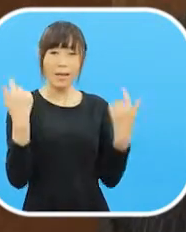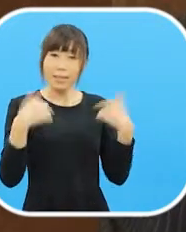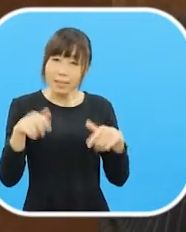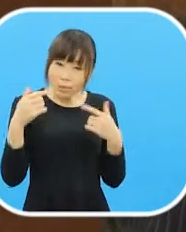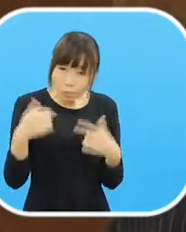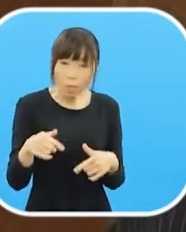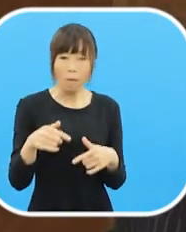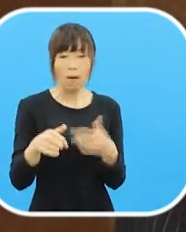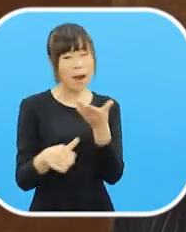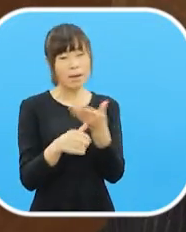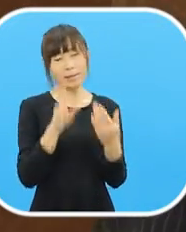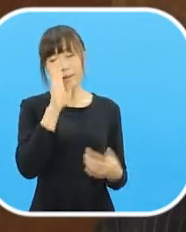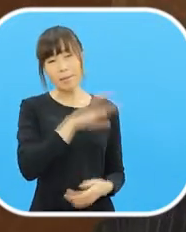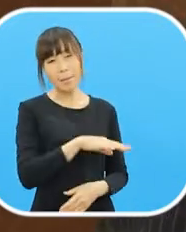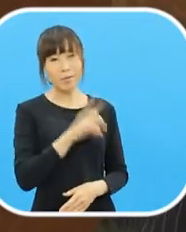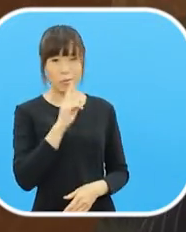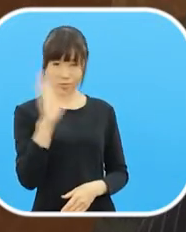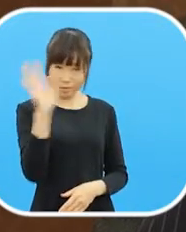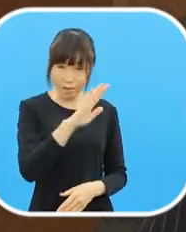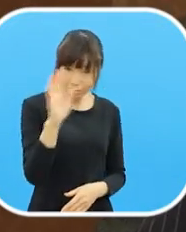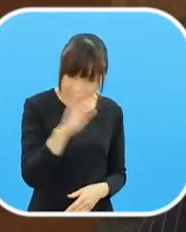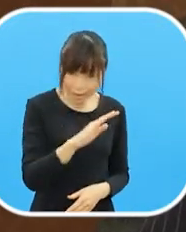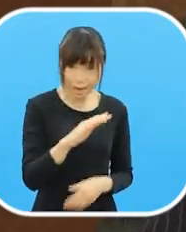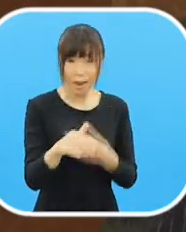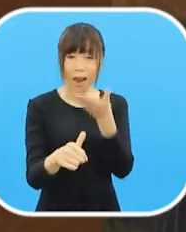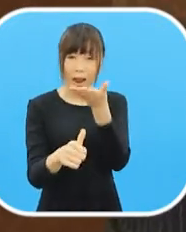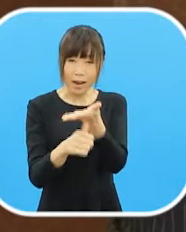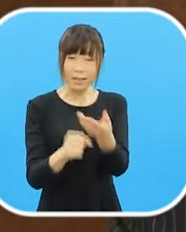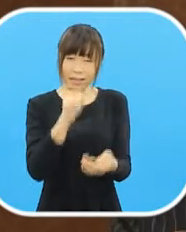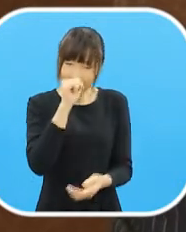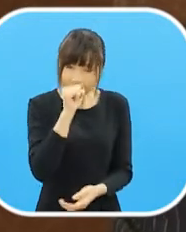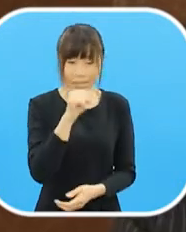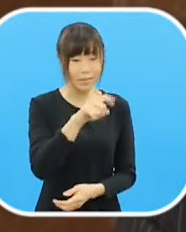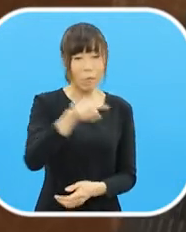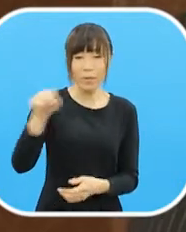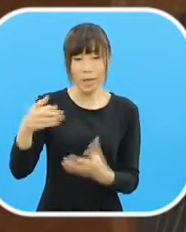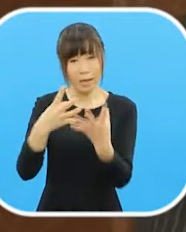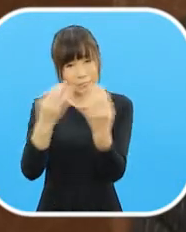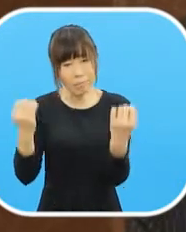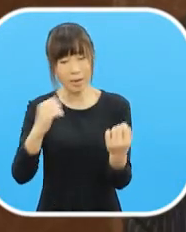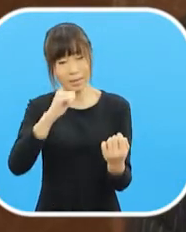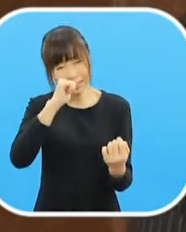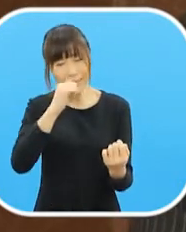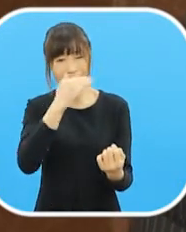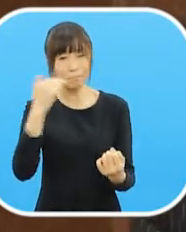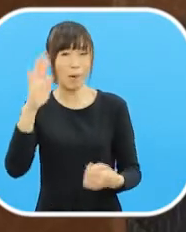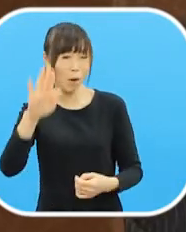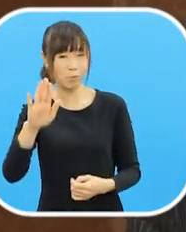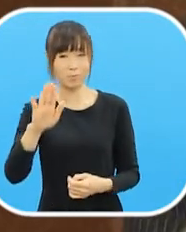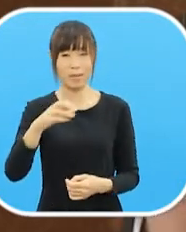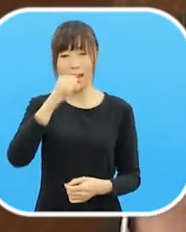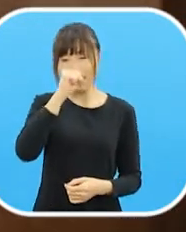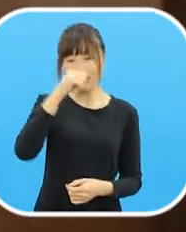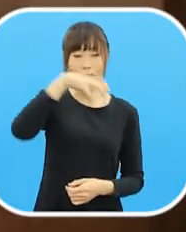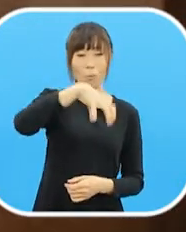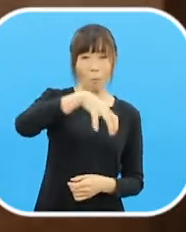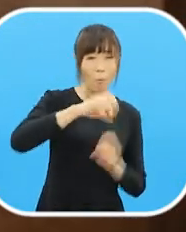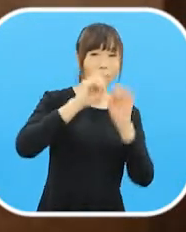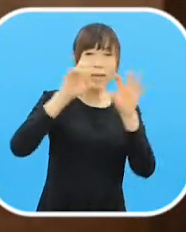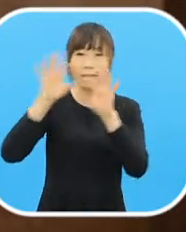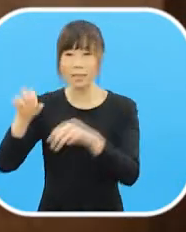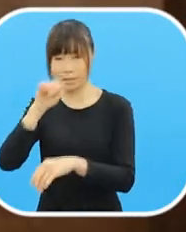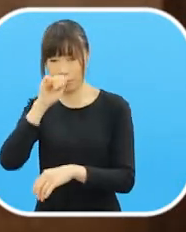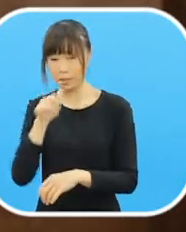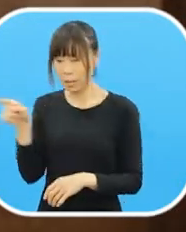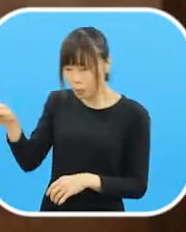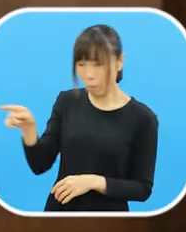もダメダディでなくてねよーきっとねこんな立派なものがたくさんあるいいところをね宣伝すると それをもっ